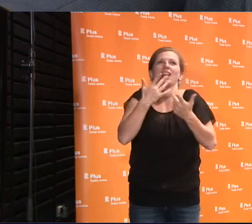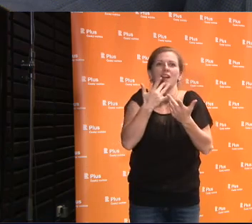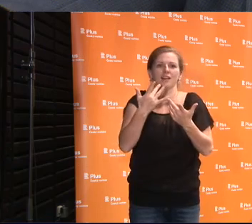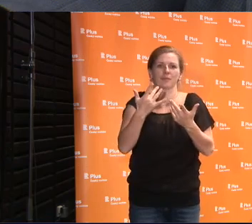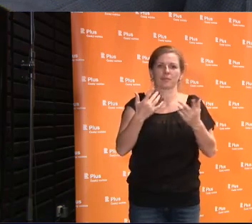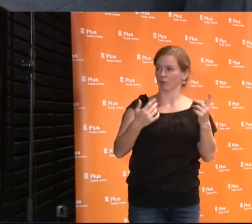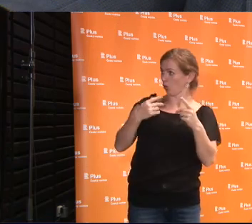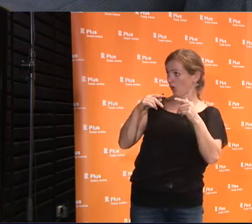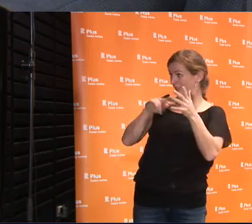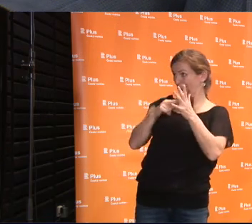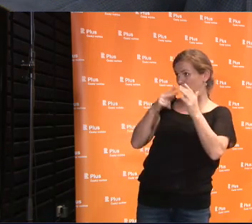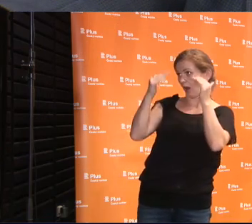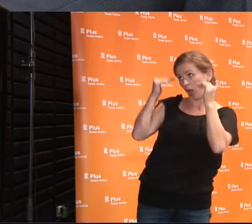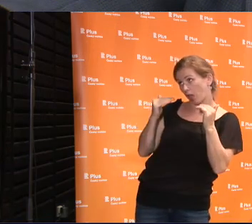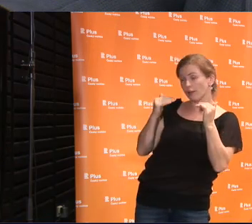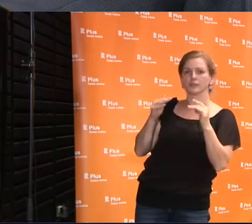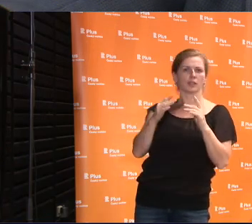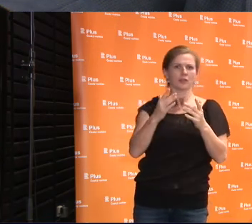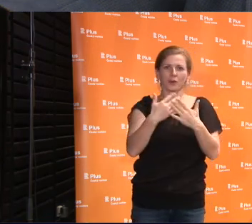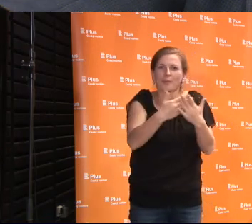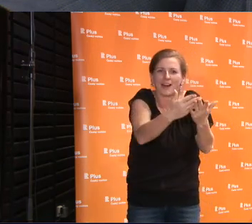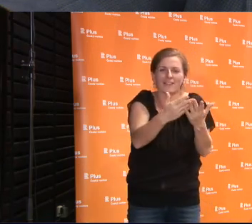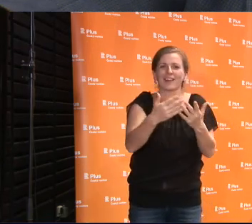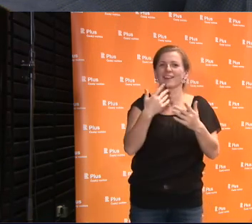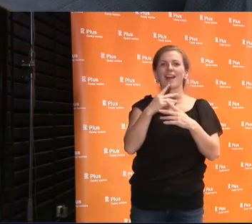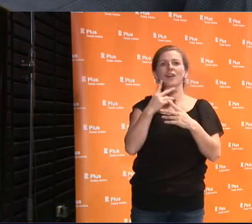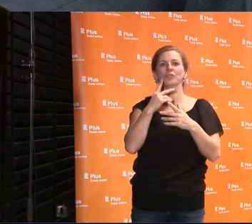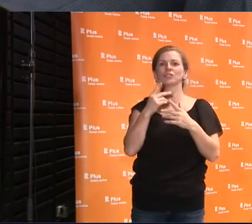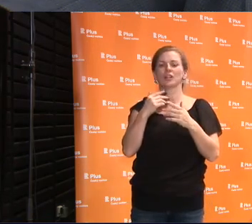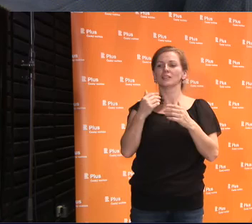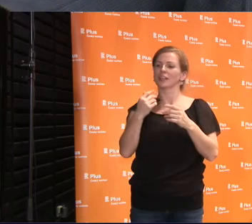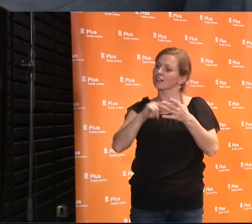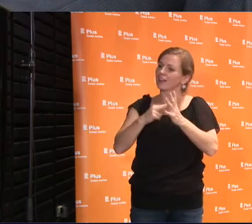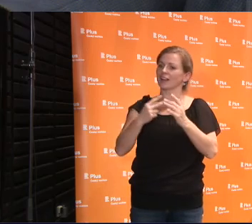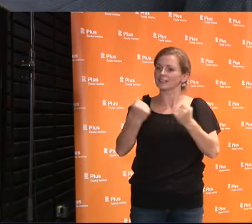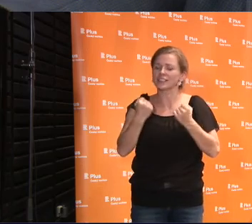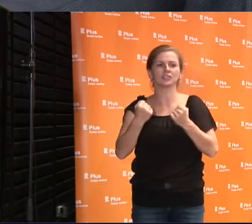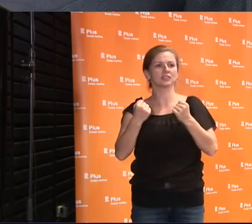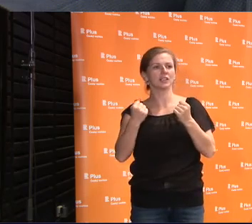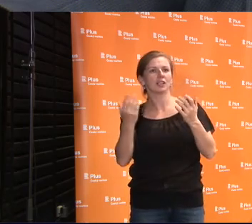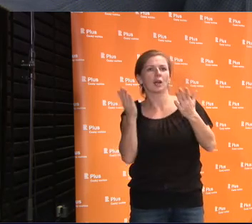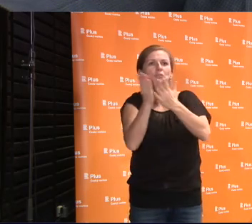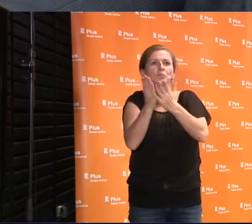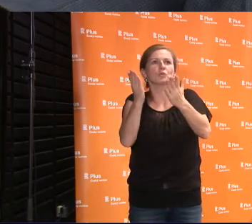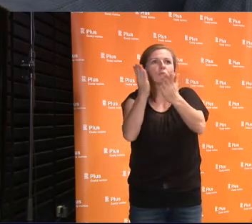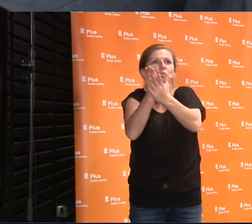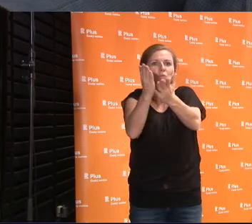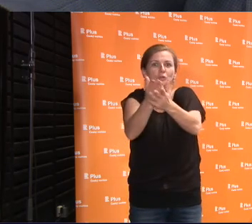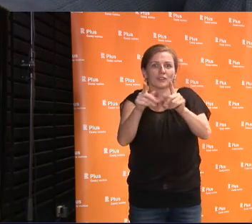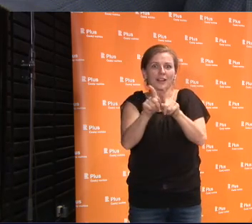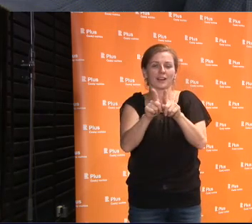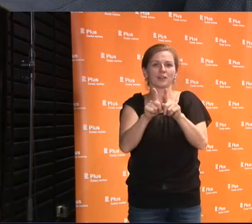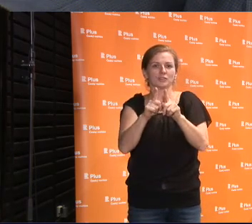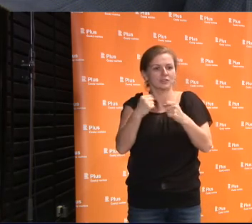technologicky nevyspělá. Technologicky nevyspělá, taková benevolentní k tomu, jakým způsobem se používají digitální zařízení, jakým způsobem tím přistupují děti. Rozvoj,